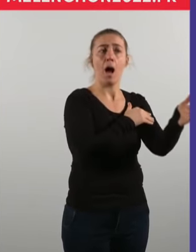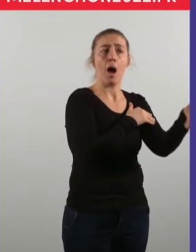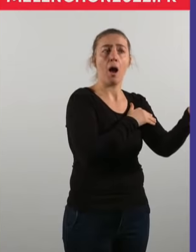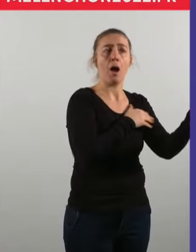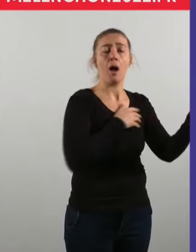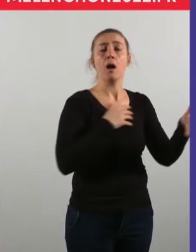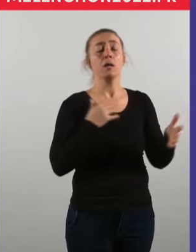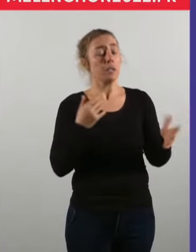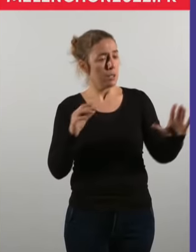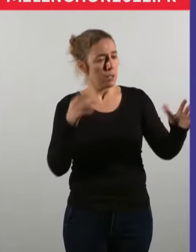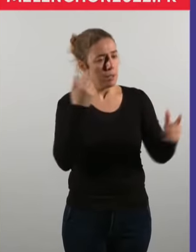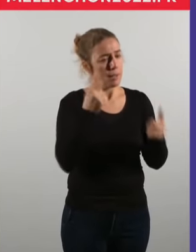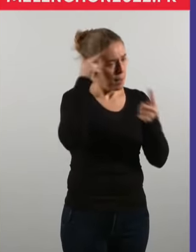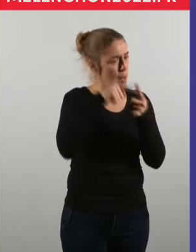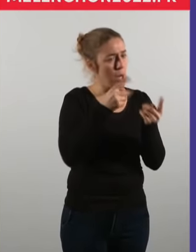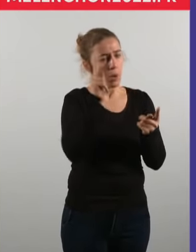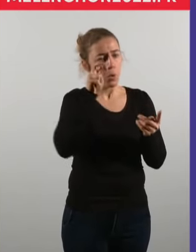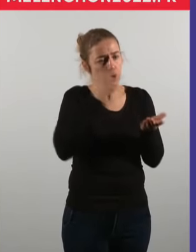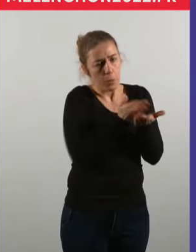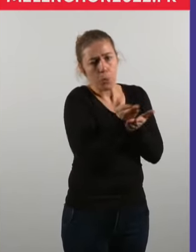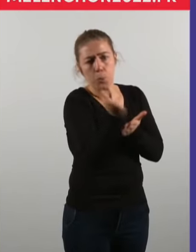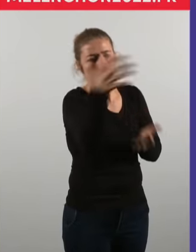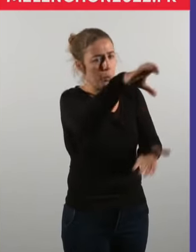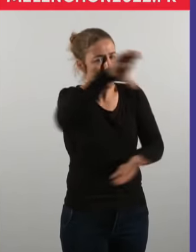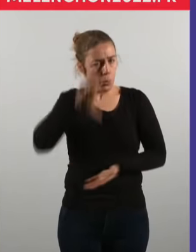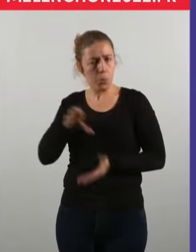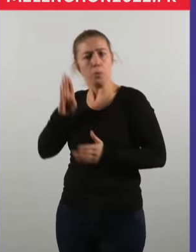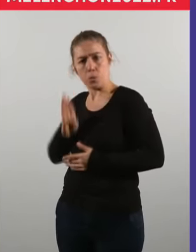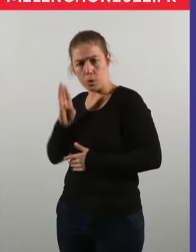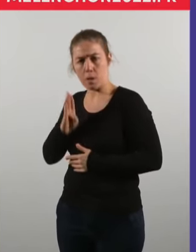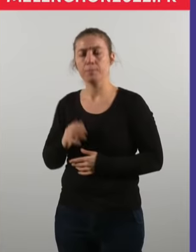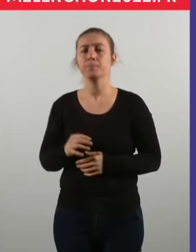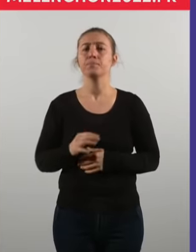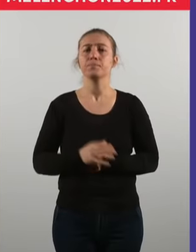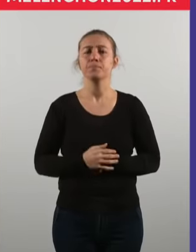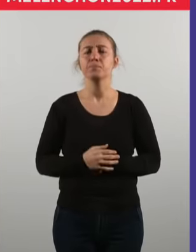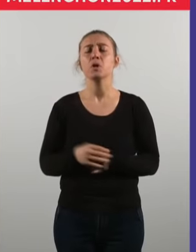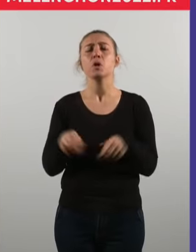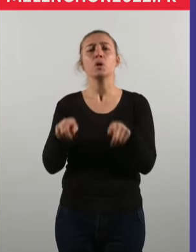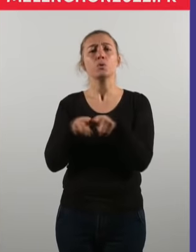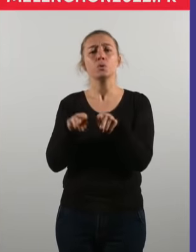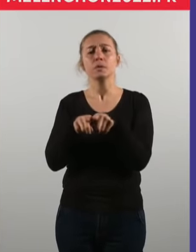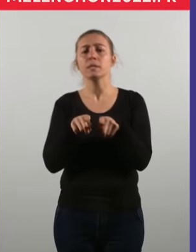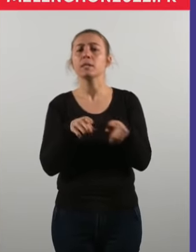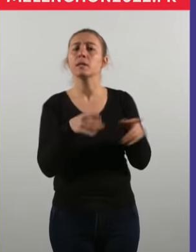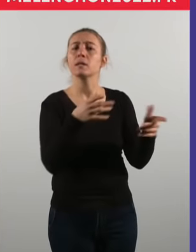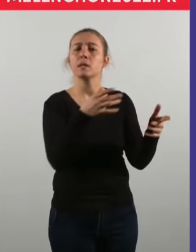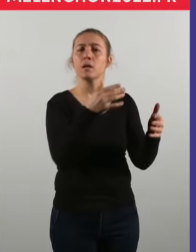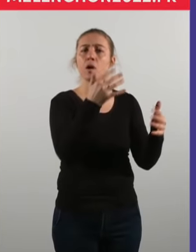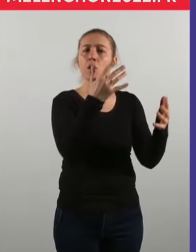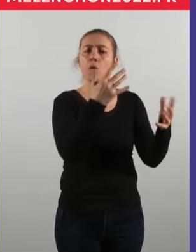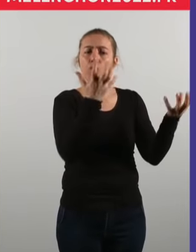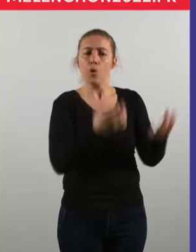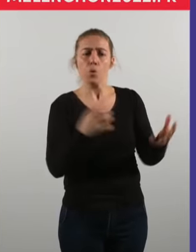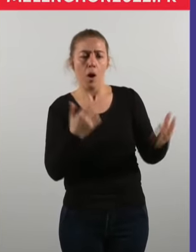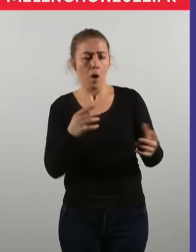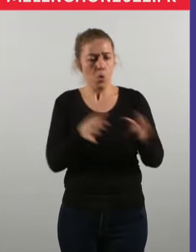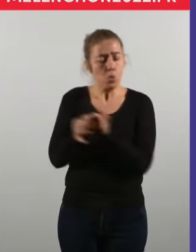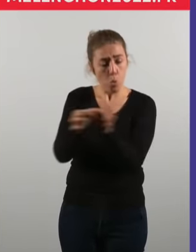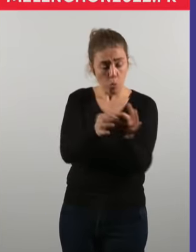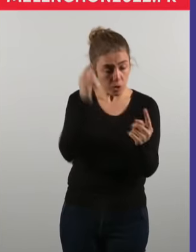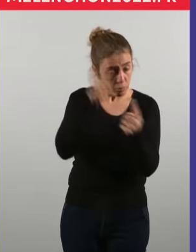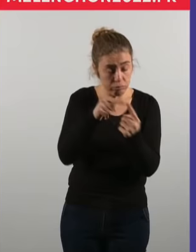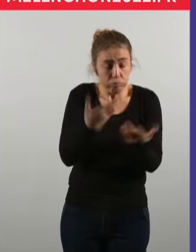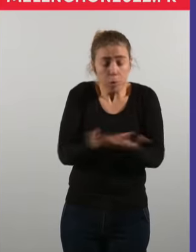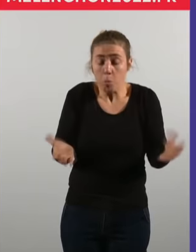par l'avenir en commun. Je suis venu vous dire aussi qu'il faut tailler en pièces le discours qui exige l'union pour l'union, qui consiste à